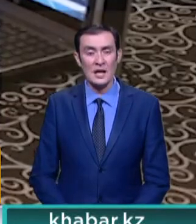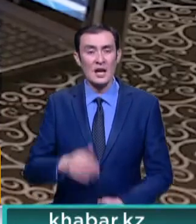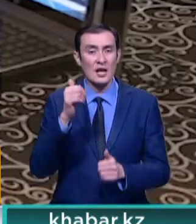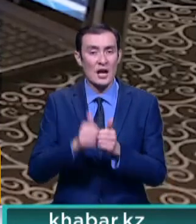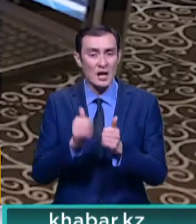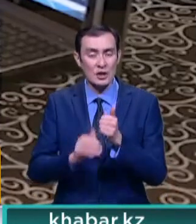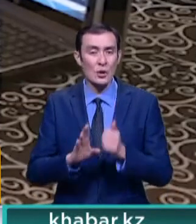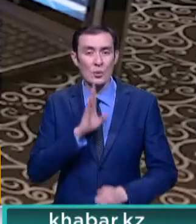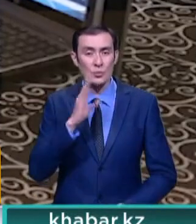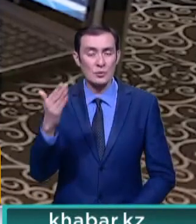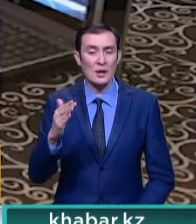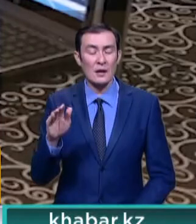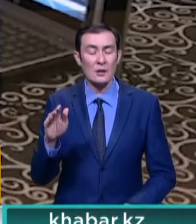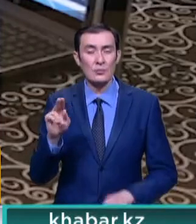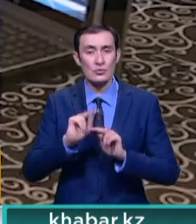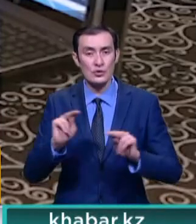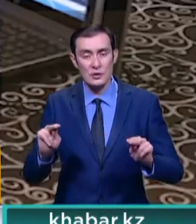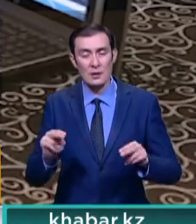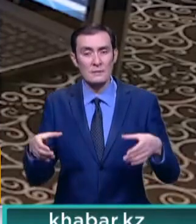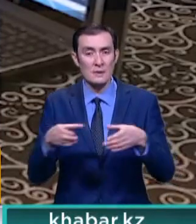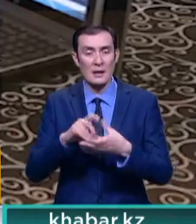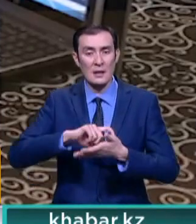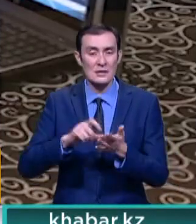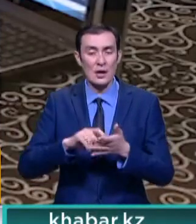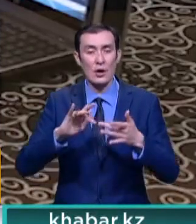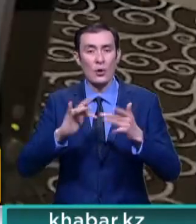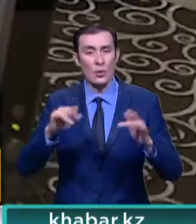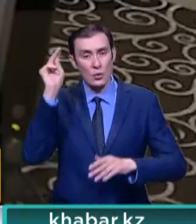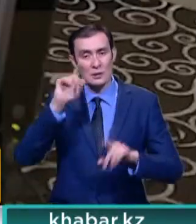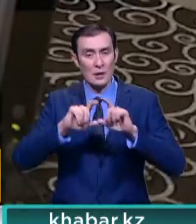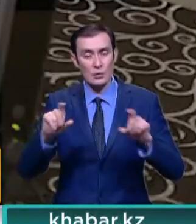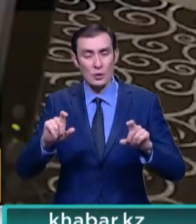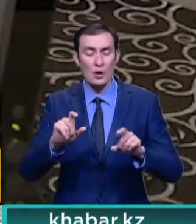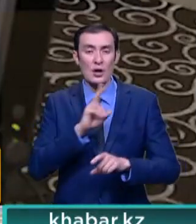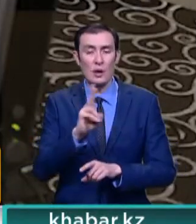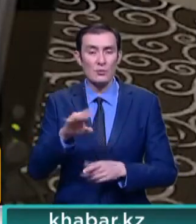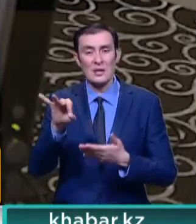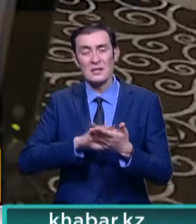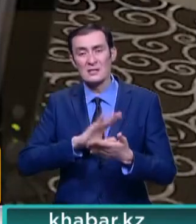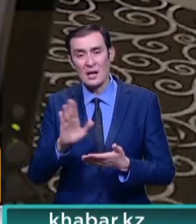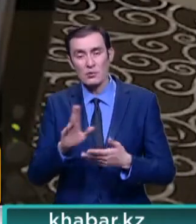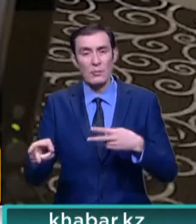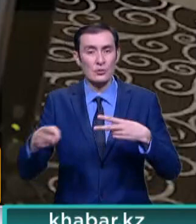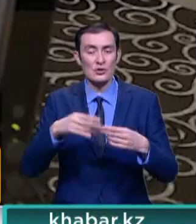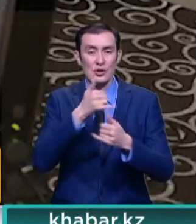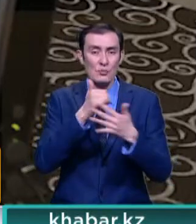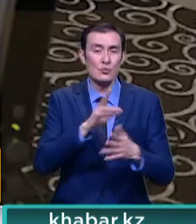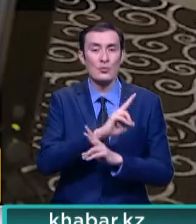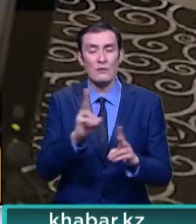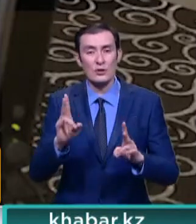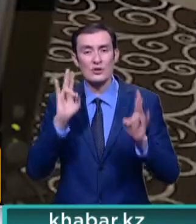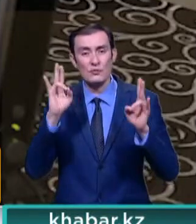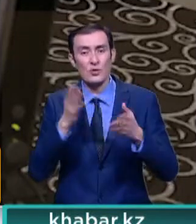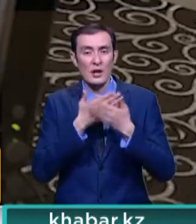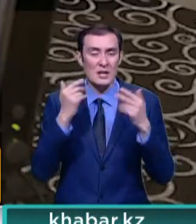Каждое утро Рахиля Хамедова собирает класс на онлайн-урок. Кому-то не сразу удается подключиться, у кого-то звука